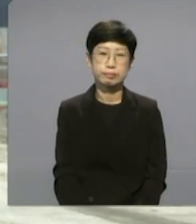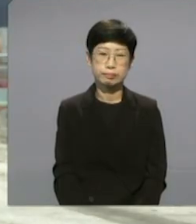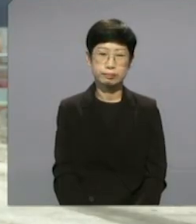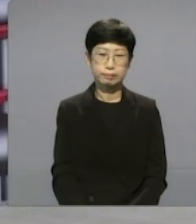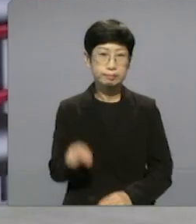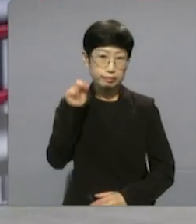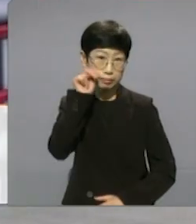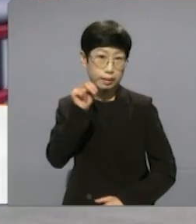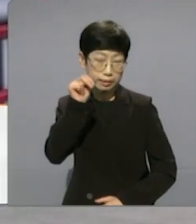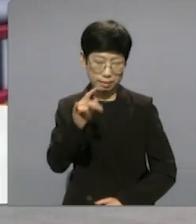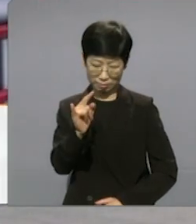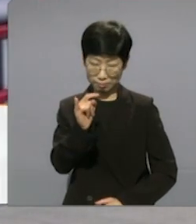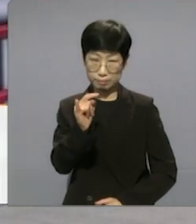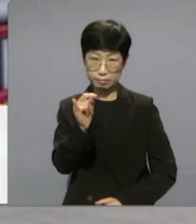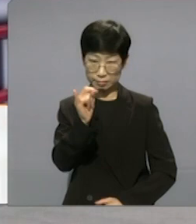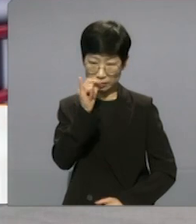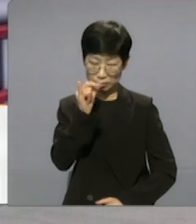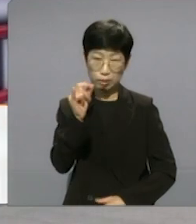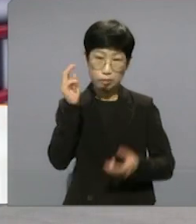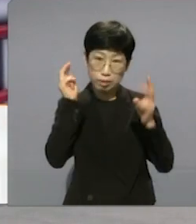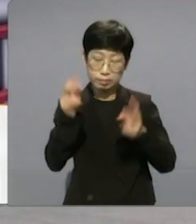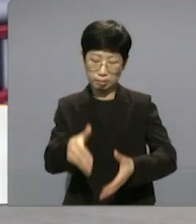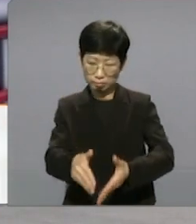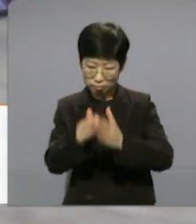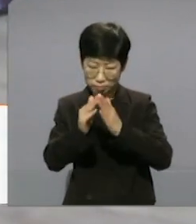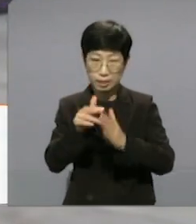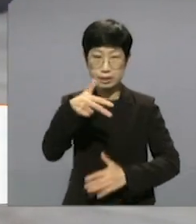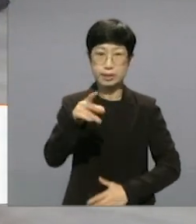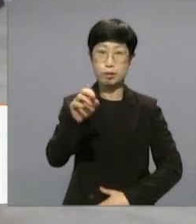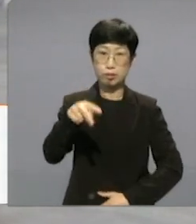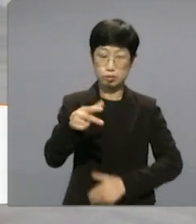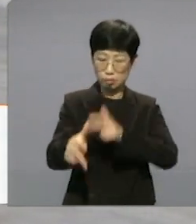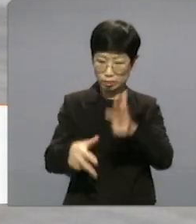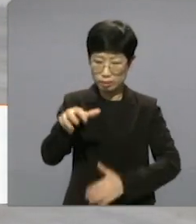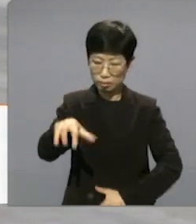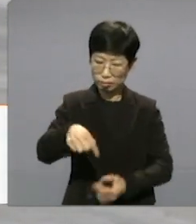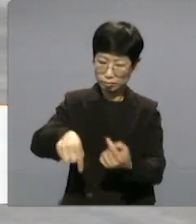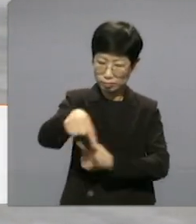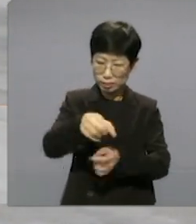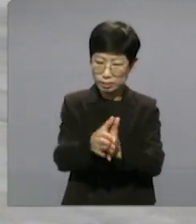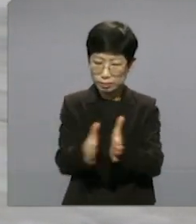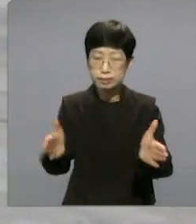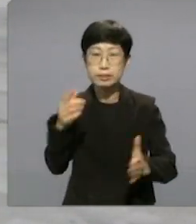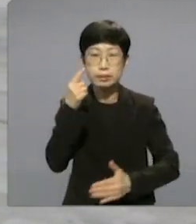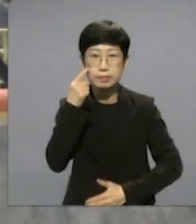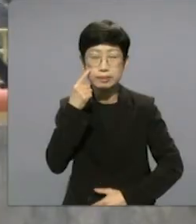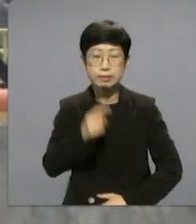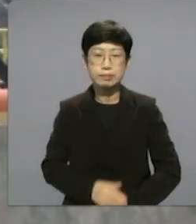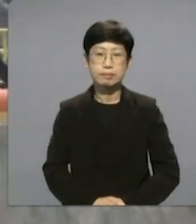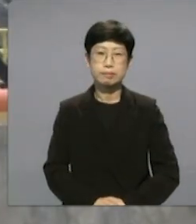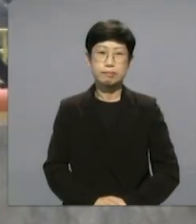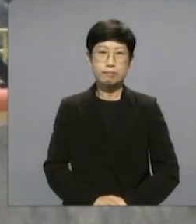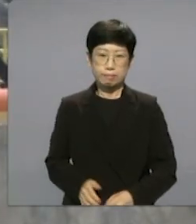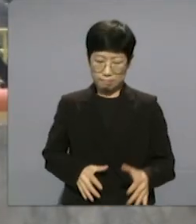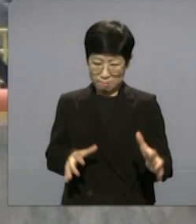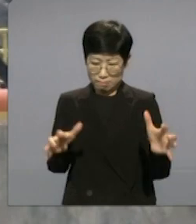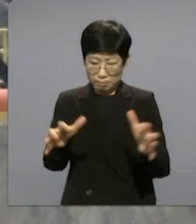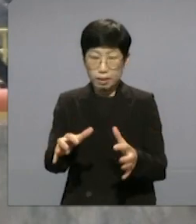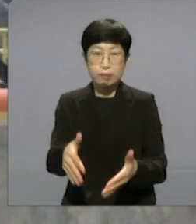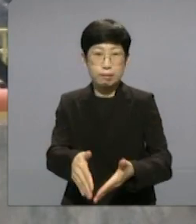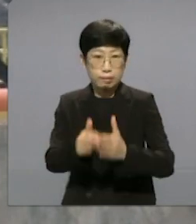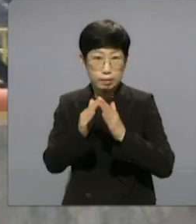나이지리아 재벌기업 당구태가 건설한 정류공장이 시운전을 시작했습니다 민관이 협력해 건설한